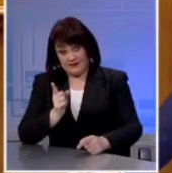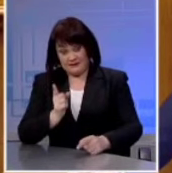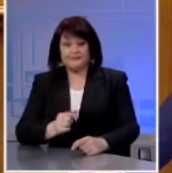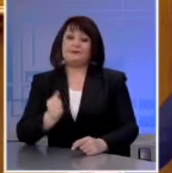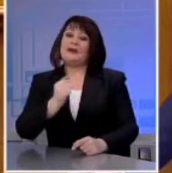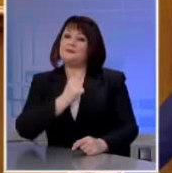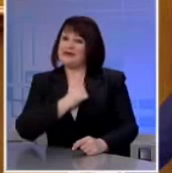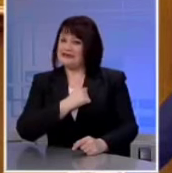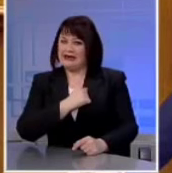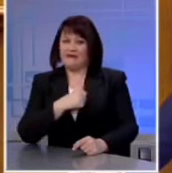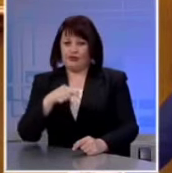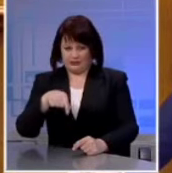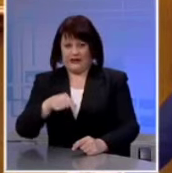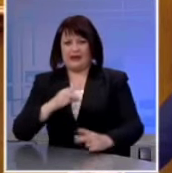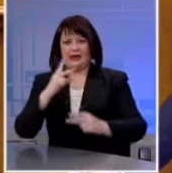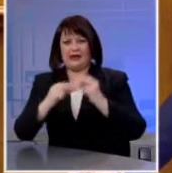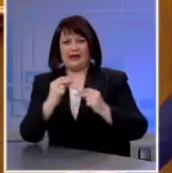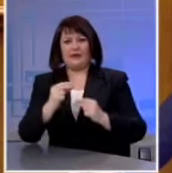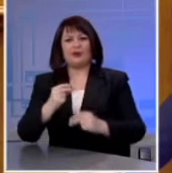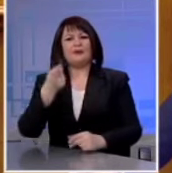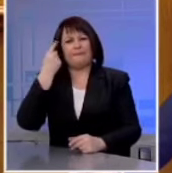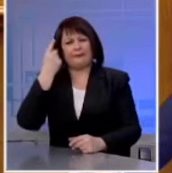Πιστεύω ότι εδώ δεν πρόκειται για αφέλεια,